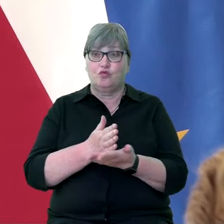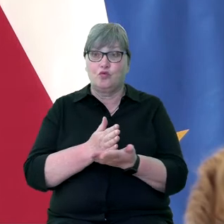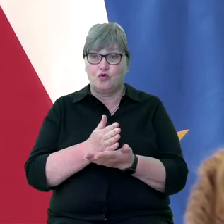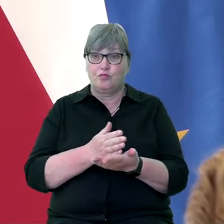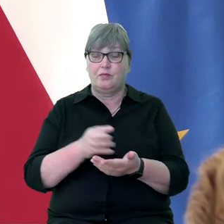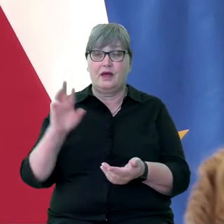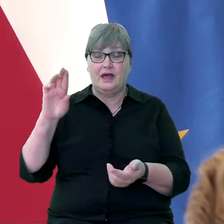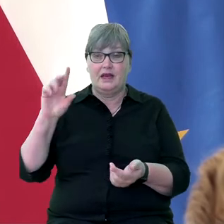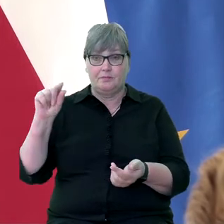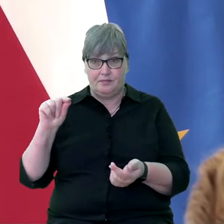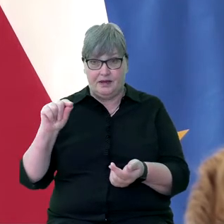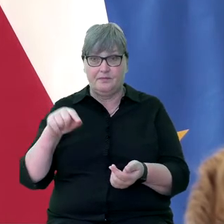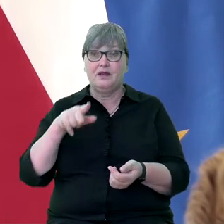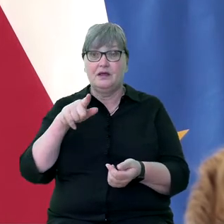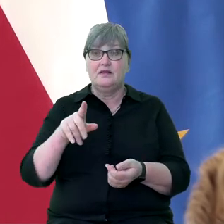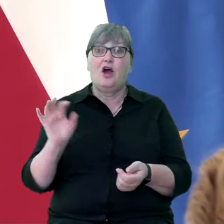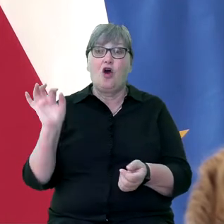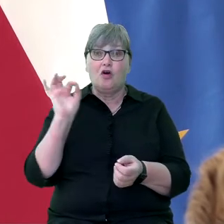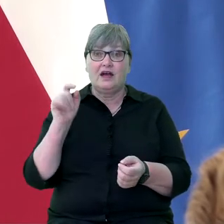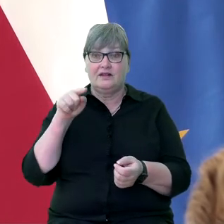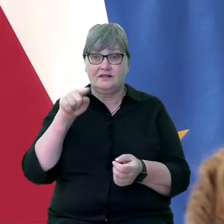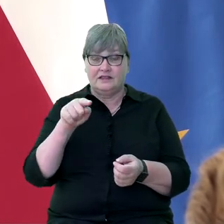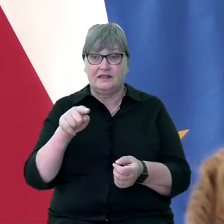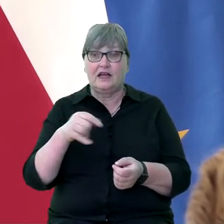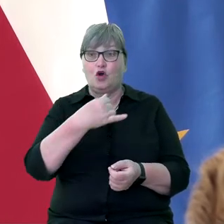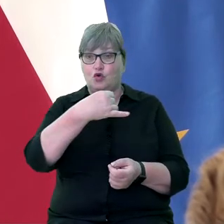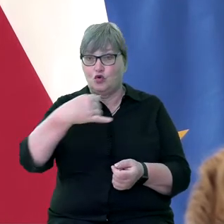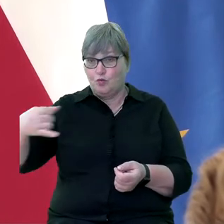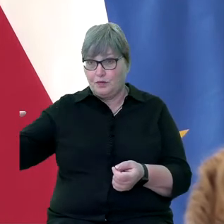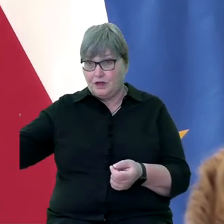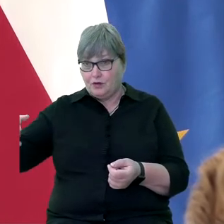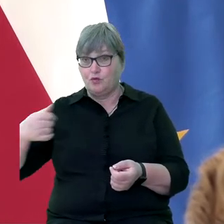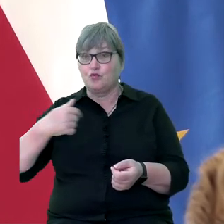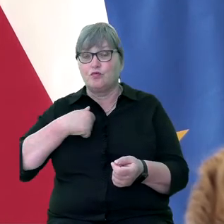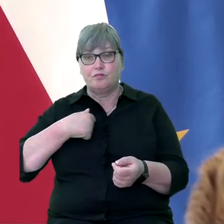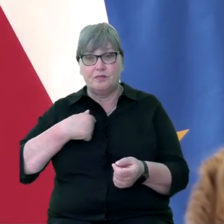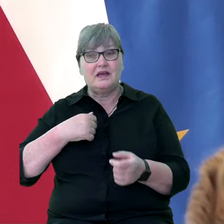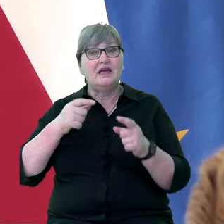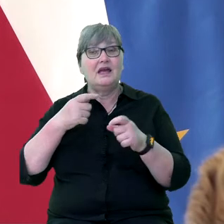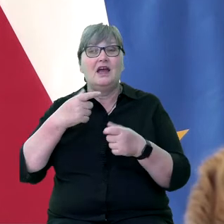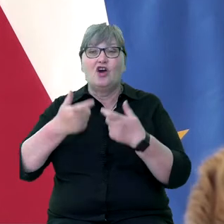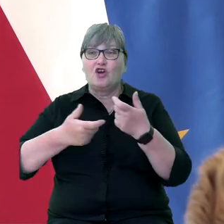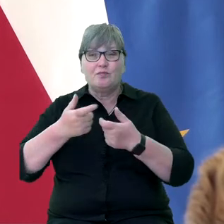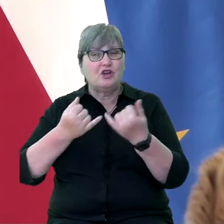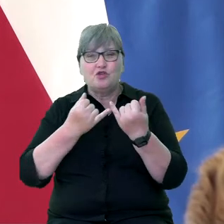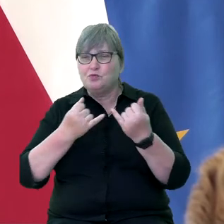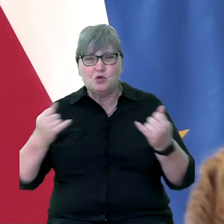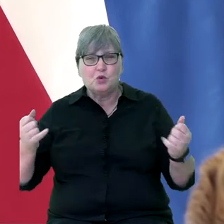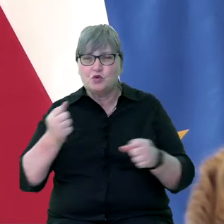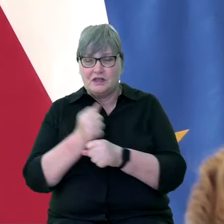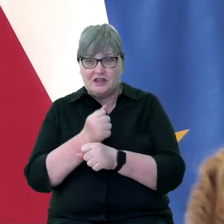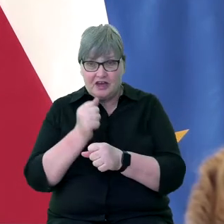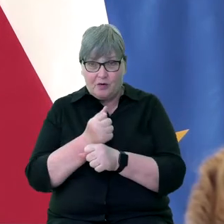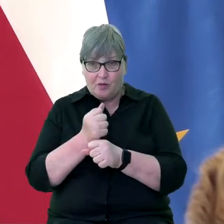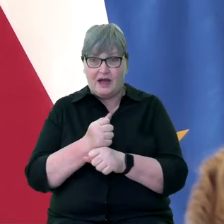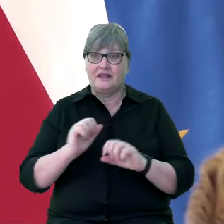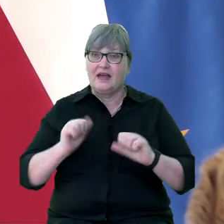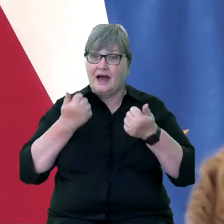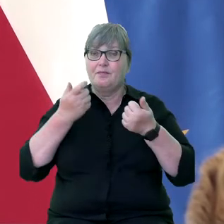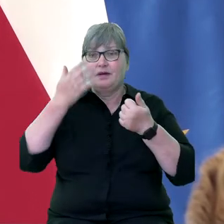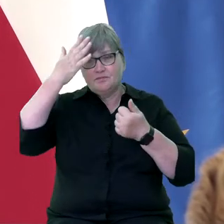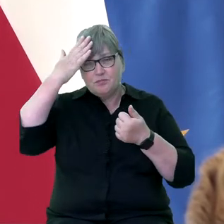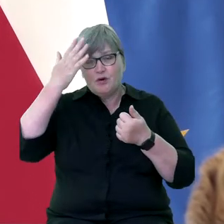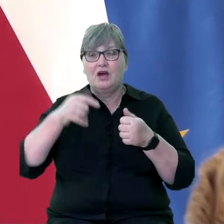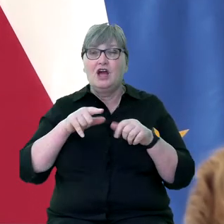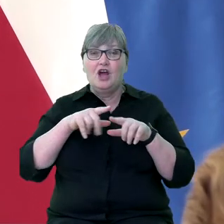wiele działań, które służą upowszechnianiu wśród obywateli wiedzy o służbie cywilnej, jej historii